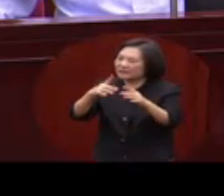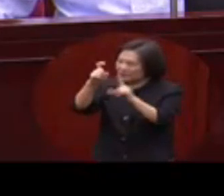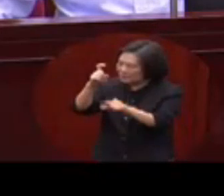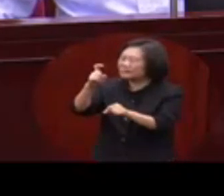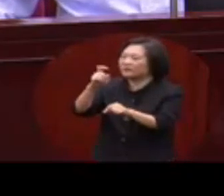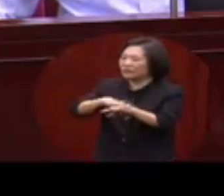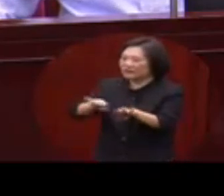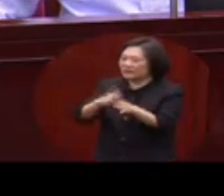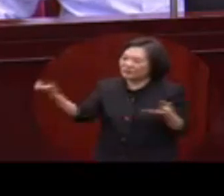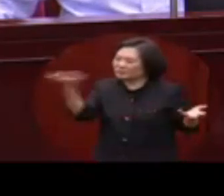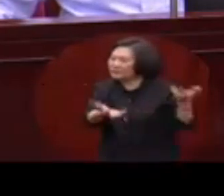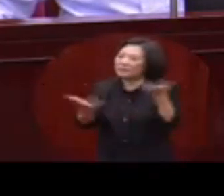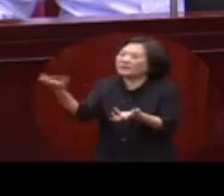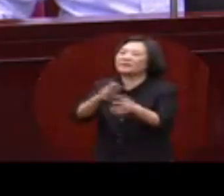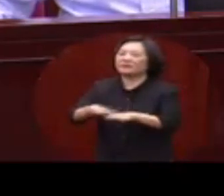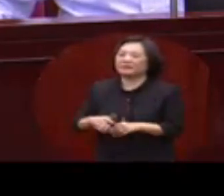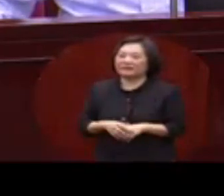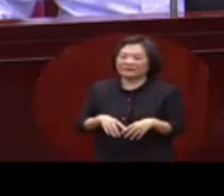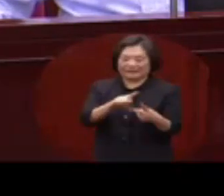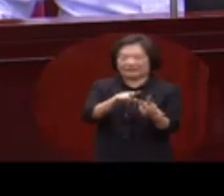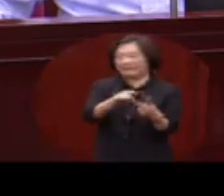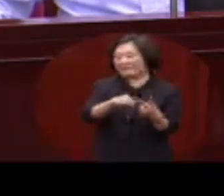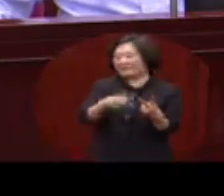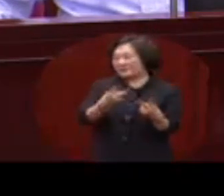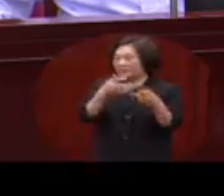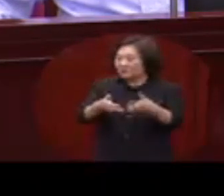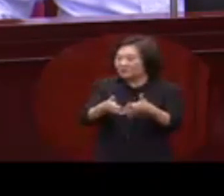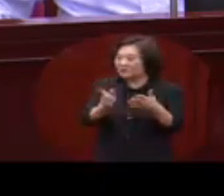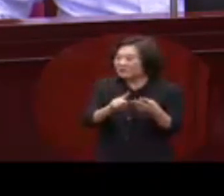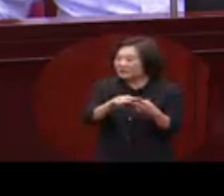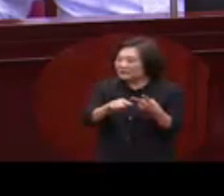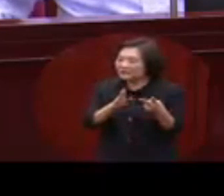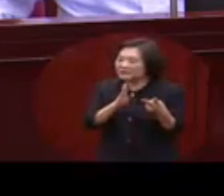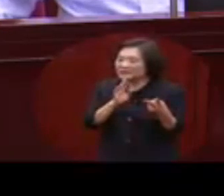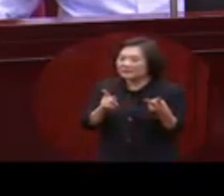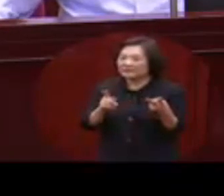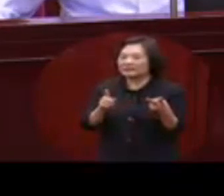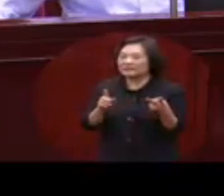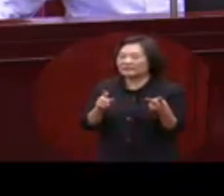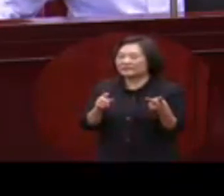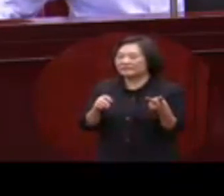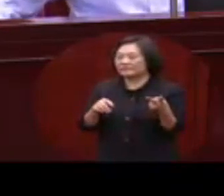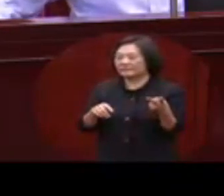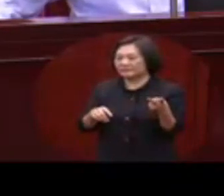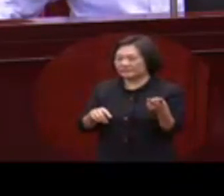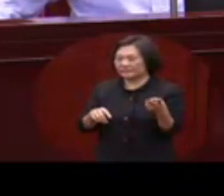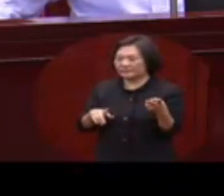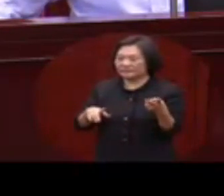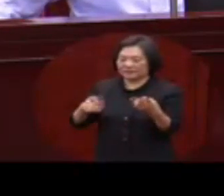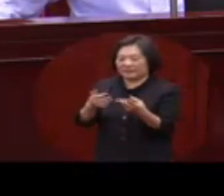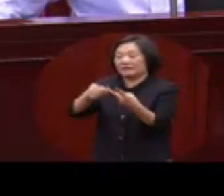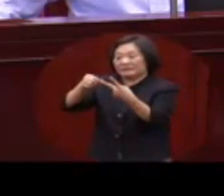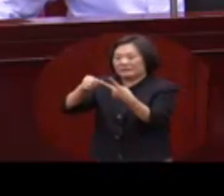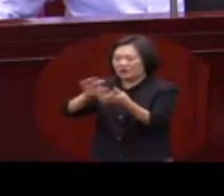要进驻了。这两个市场重点不是在硬体建设，重点在软体建设。为什么你知道？环南市场大